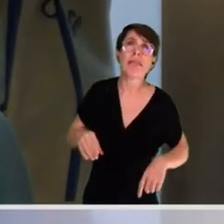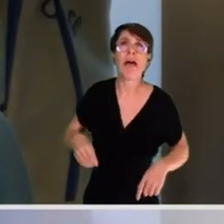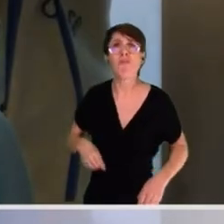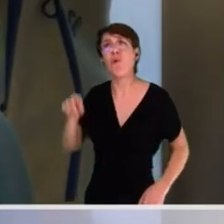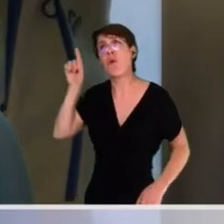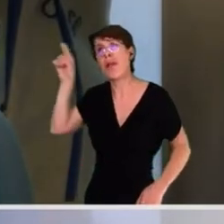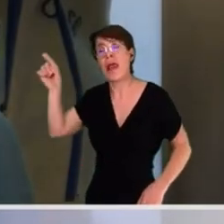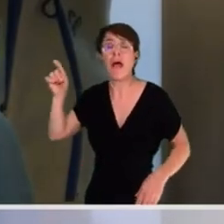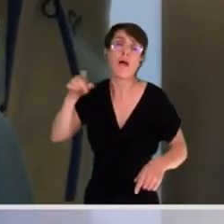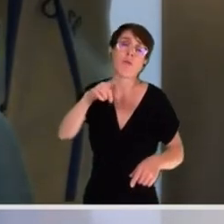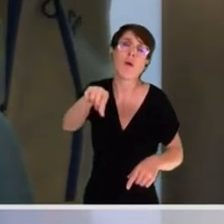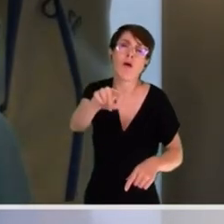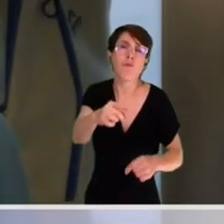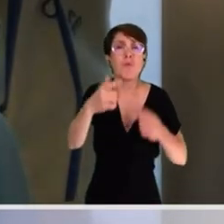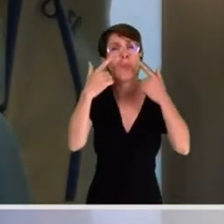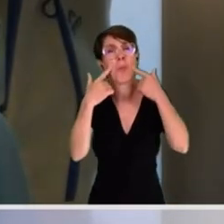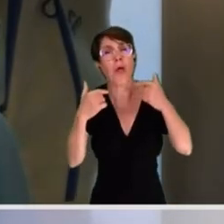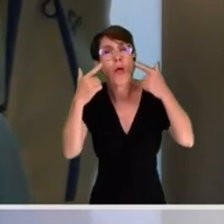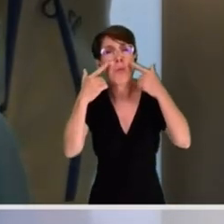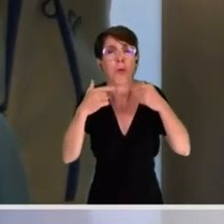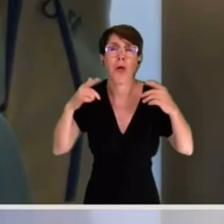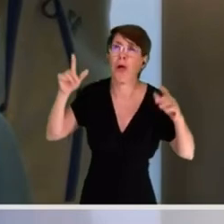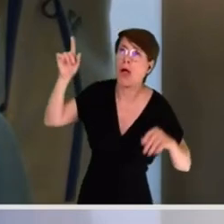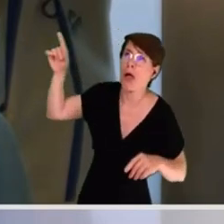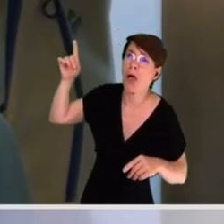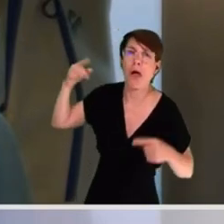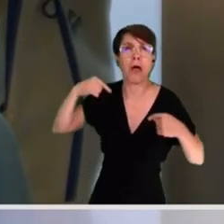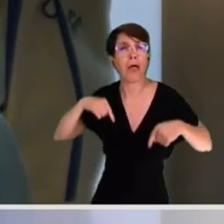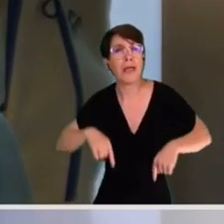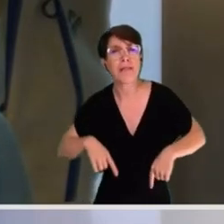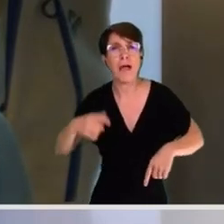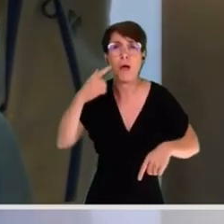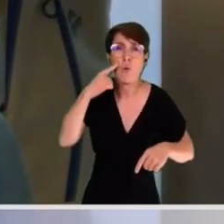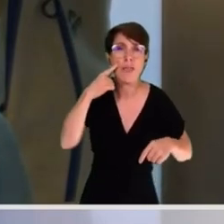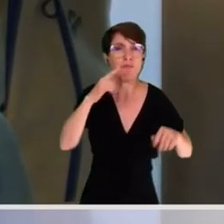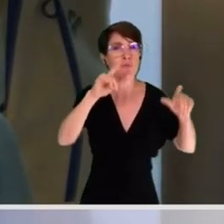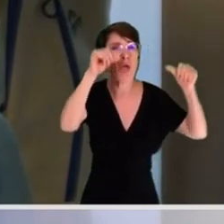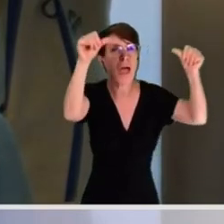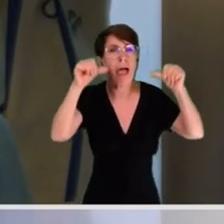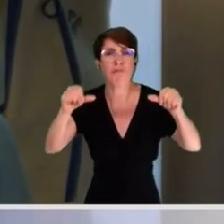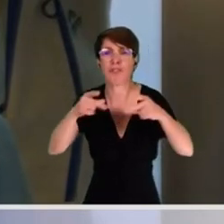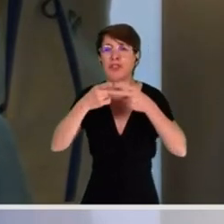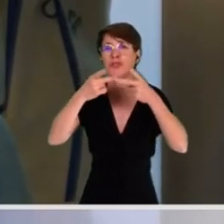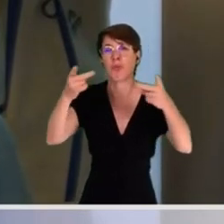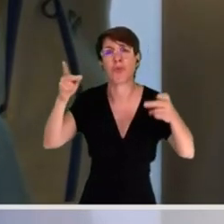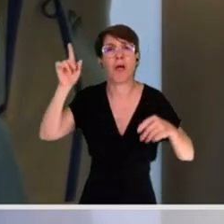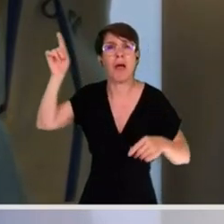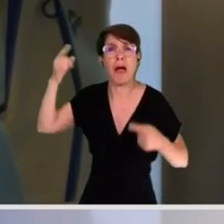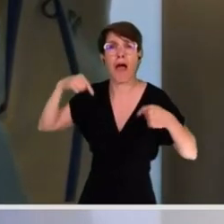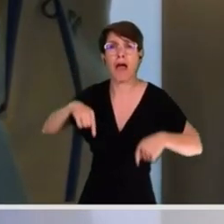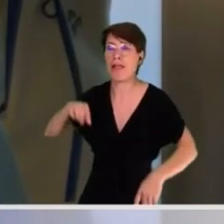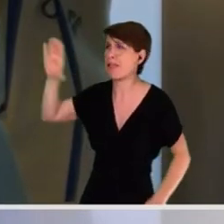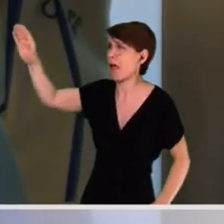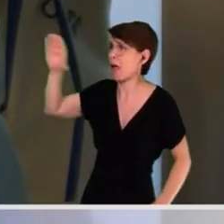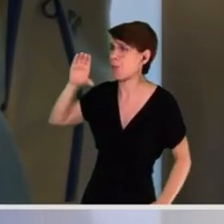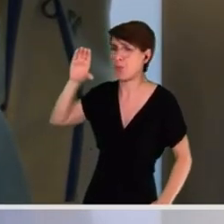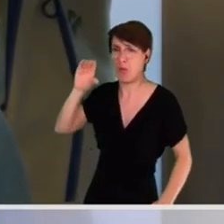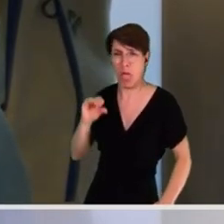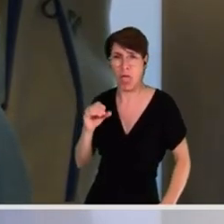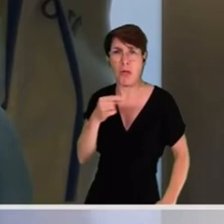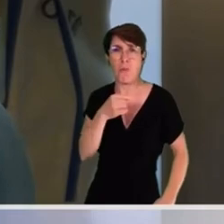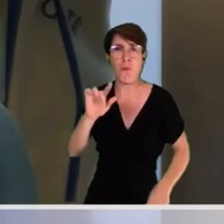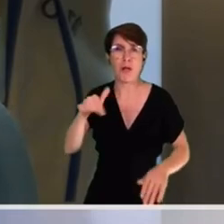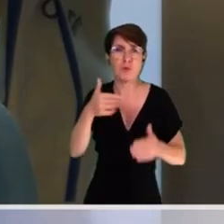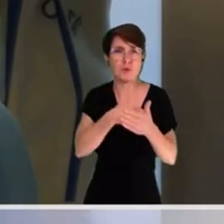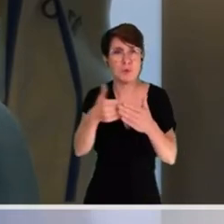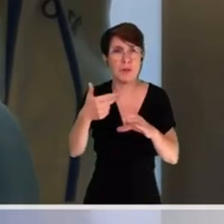avez pleuré très longtemps, on a vu des affiches même devant la mairie ou des banderoles sur les 12 millions d'euros que vous alliez perdre. En réalité,